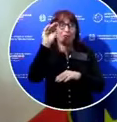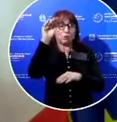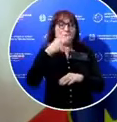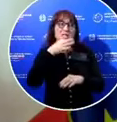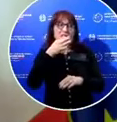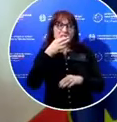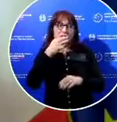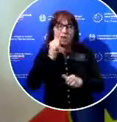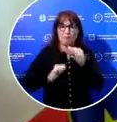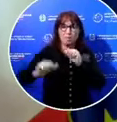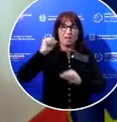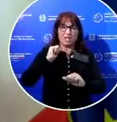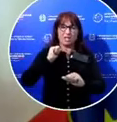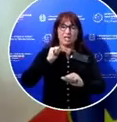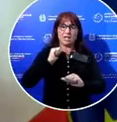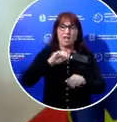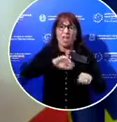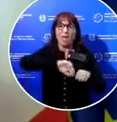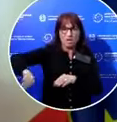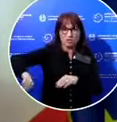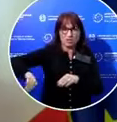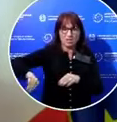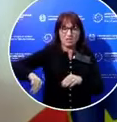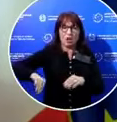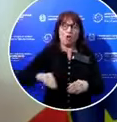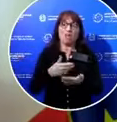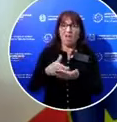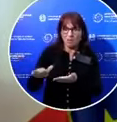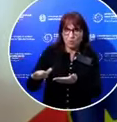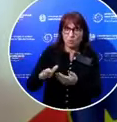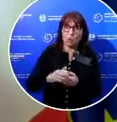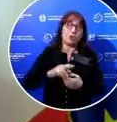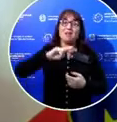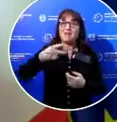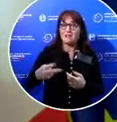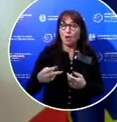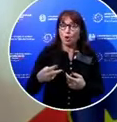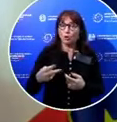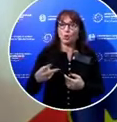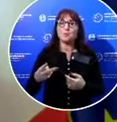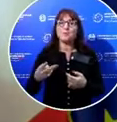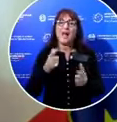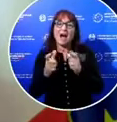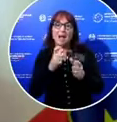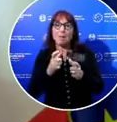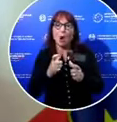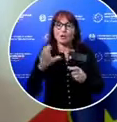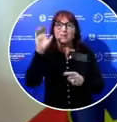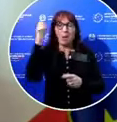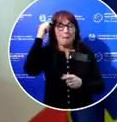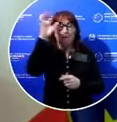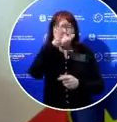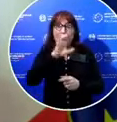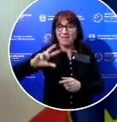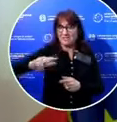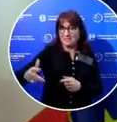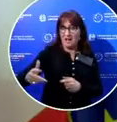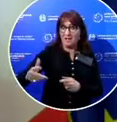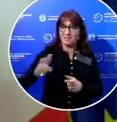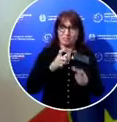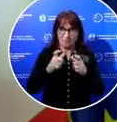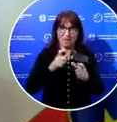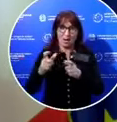prevenire fenomeni di marginalizzazione ed esclusione. In secondo luogo, nei rapporti con i paesi terzi, le nostre rappresentanze diplomatiche